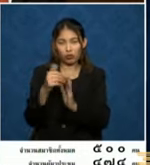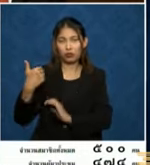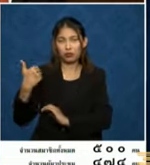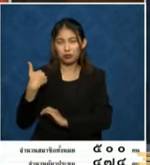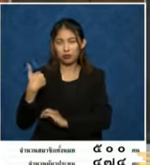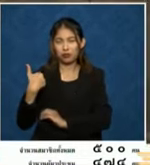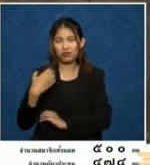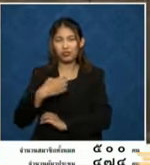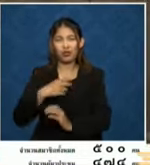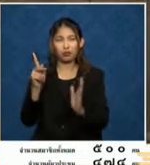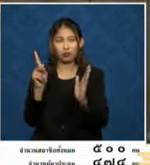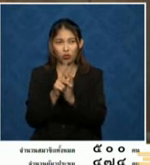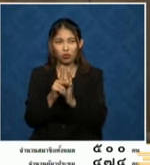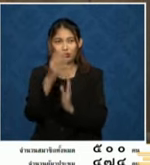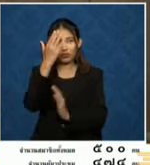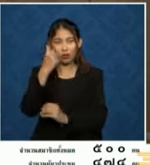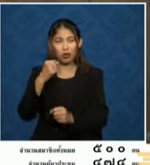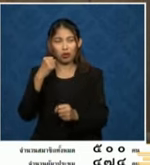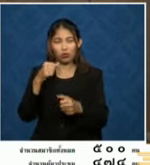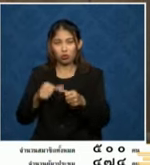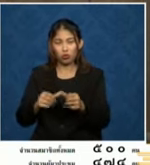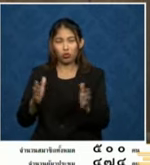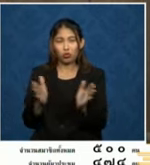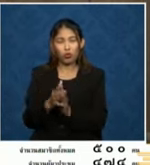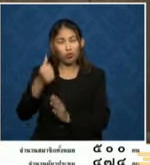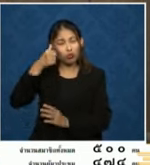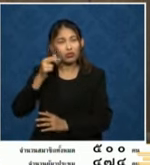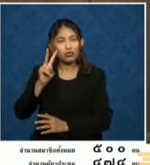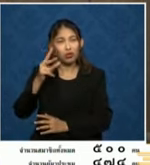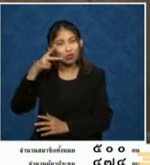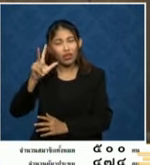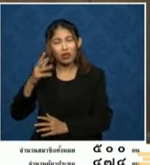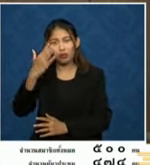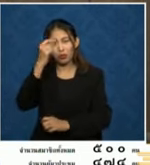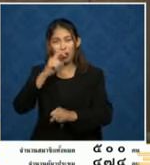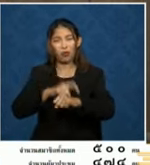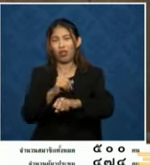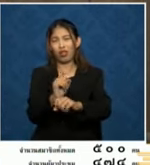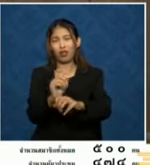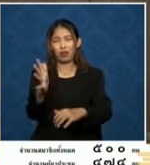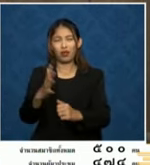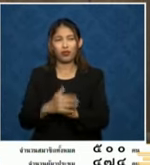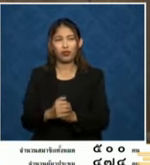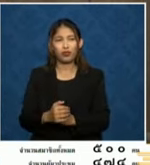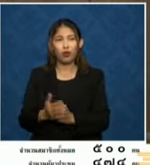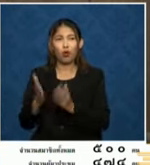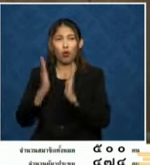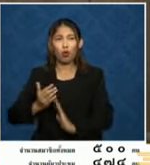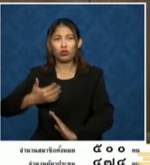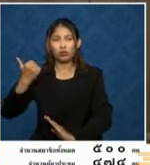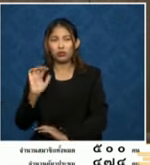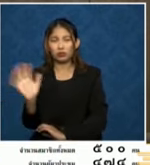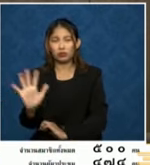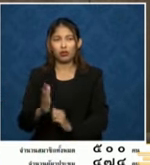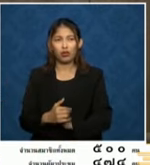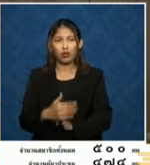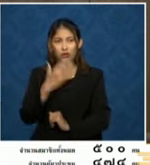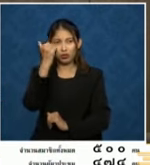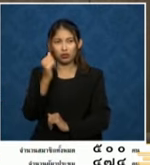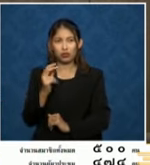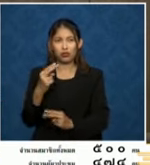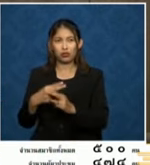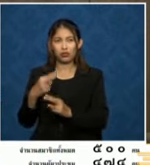อย่างเคร่งครัดเราจะอยู่ด้วยกันอีก3วัน2วันนะครับ ครับ ผมไม่อยากเสียเวลาครับ ครับ เขาเป็นบุคคลภายนอกครับด้วยความเคารพท่านนิกรจำนง